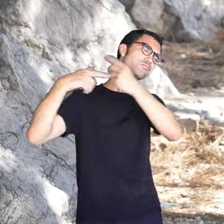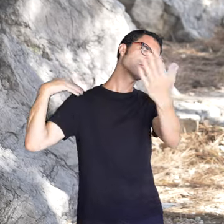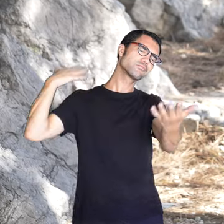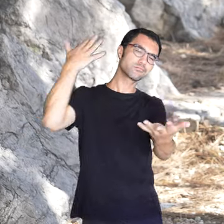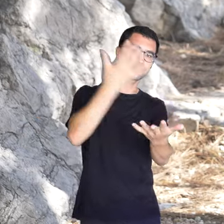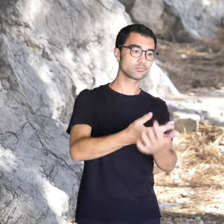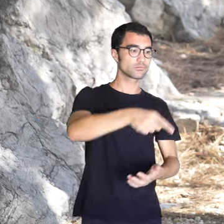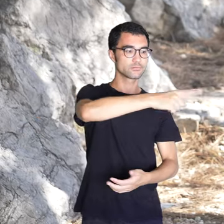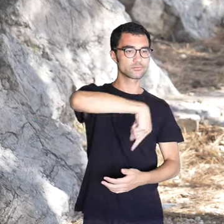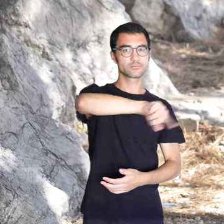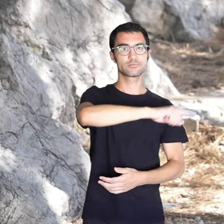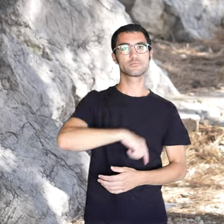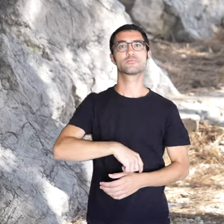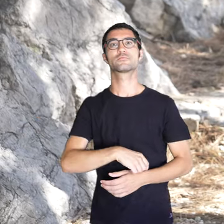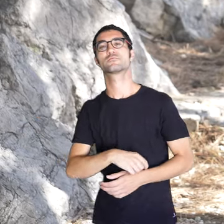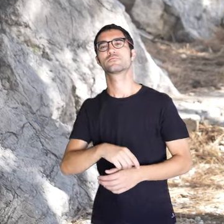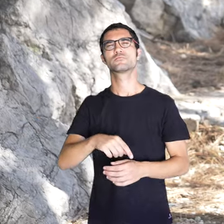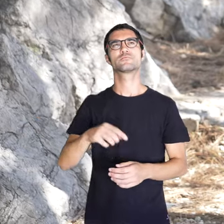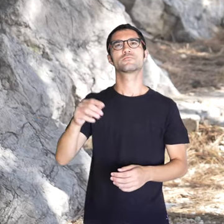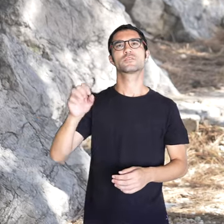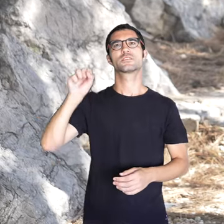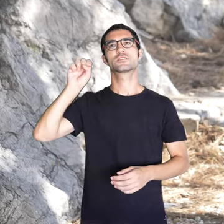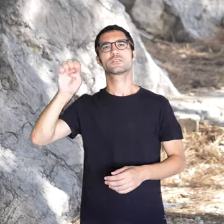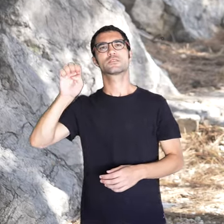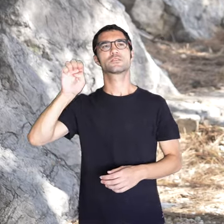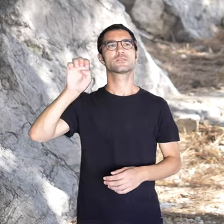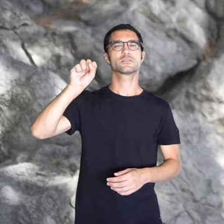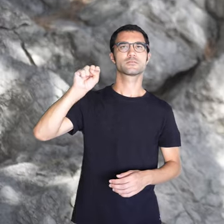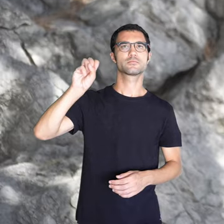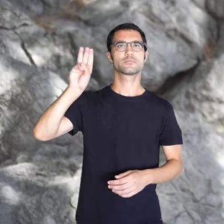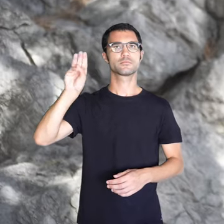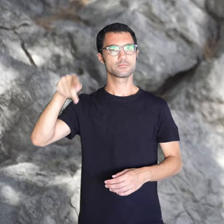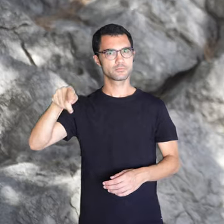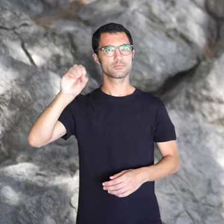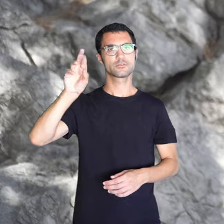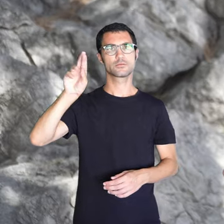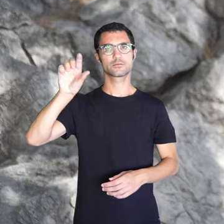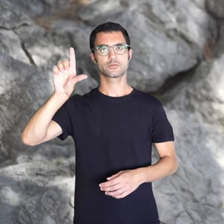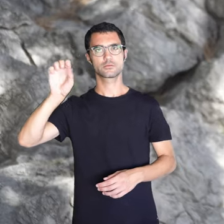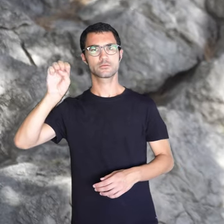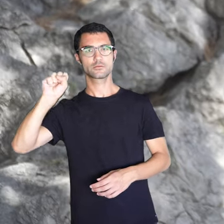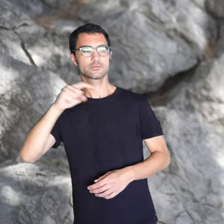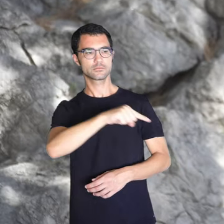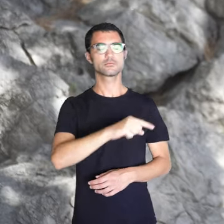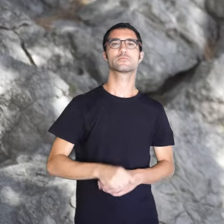que són d'Enencs, l'altre que és d'Espolari, els altres de Sóller,